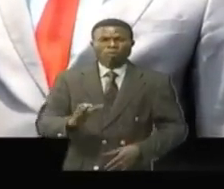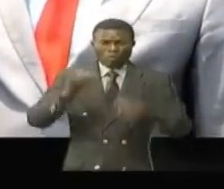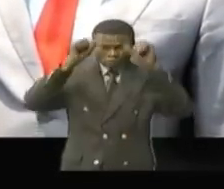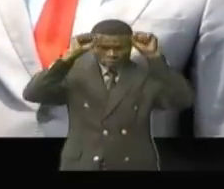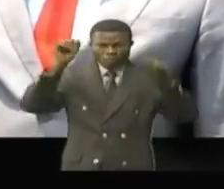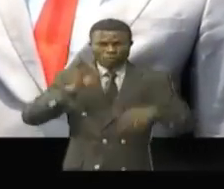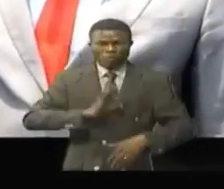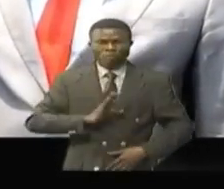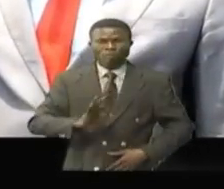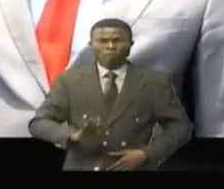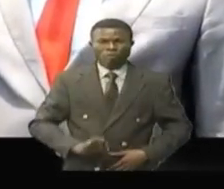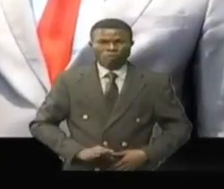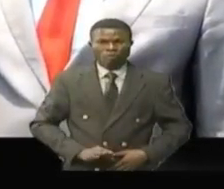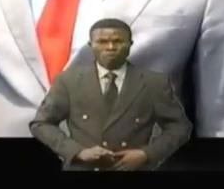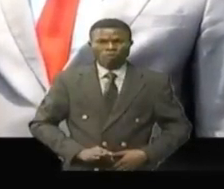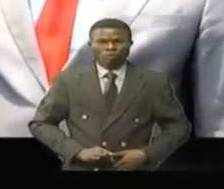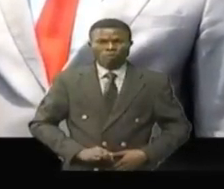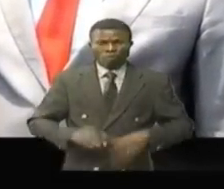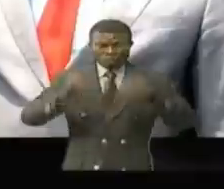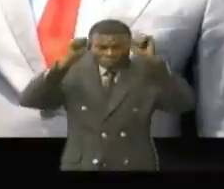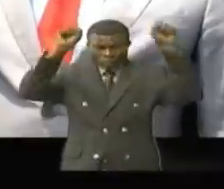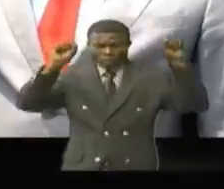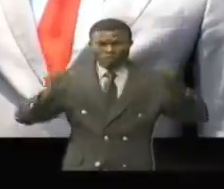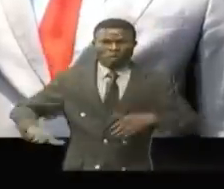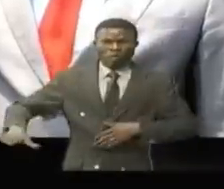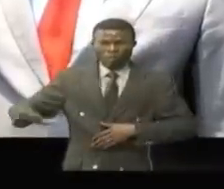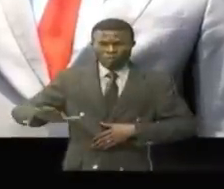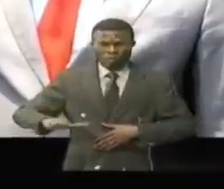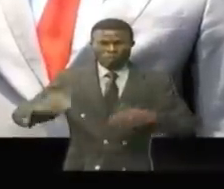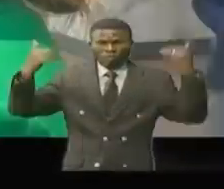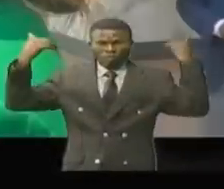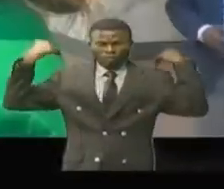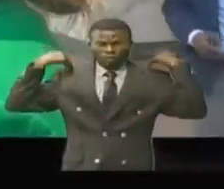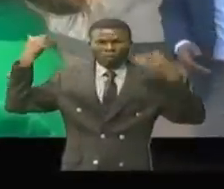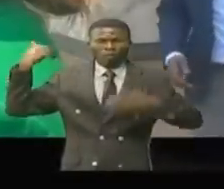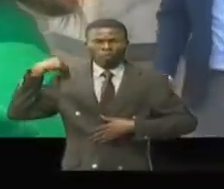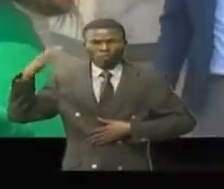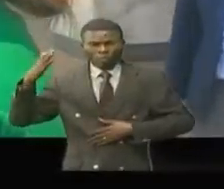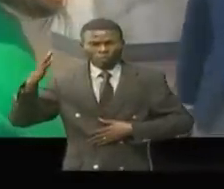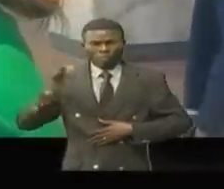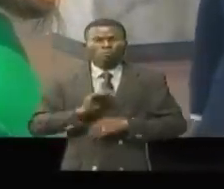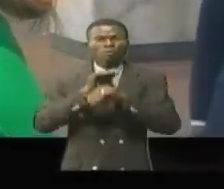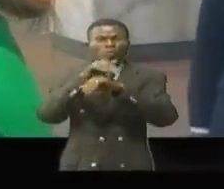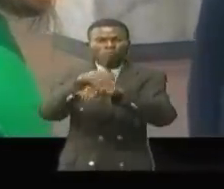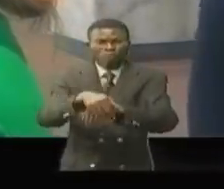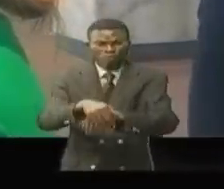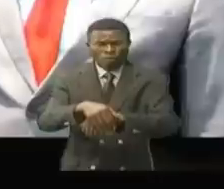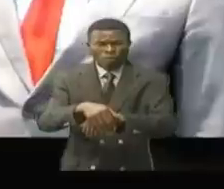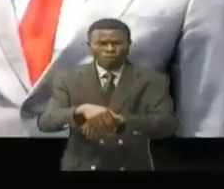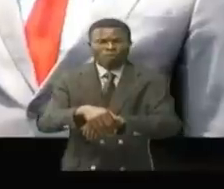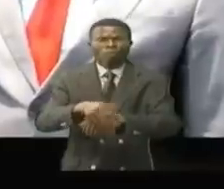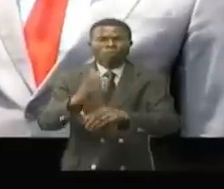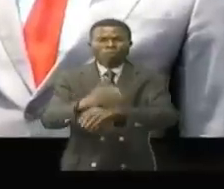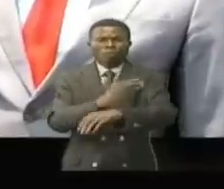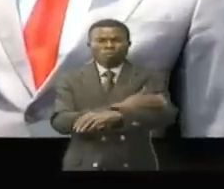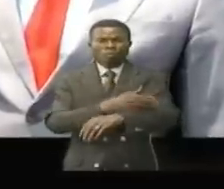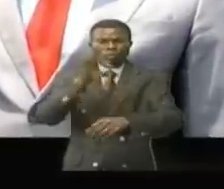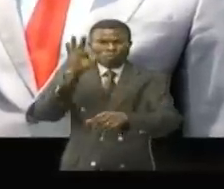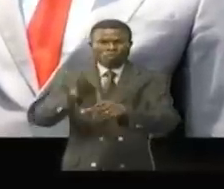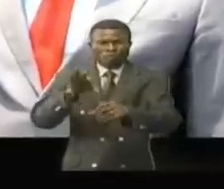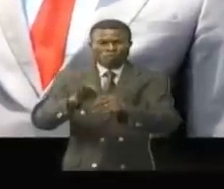Antoine Tshisekedi Tshilombo, président de la République, chef de l'État. Adhérons au processus électoral en